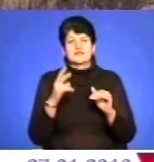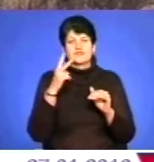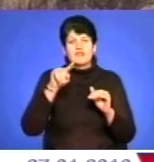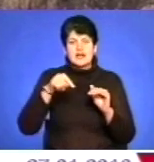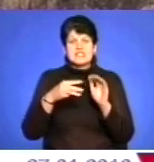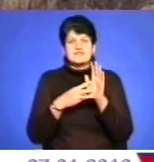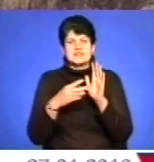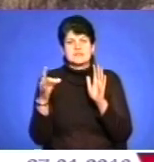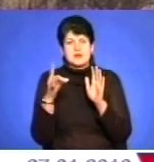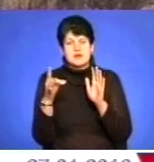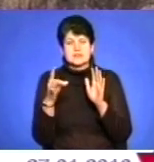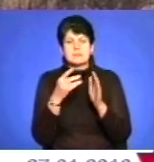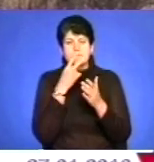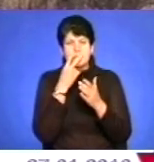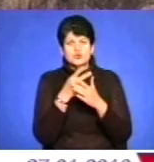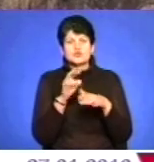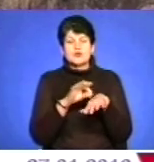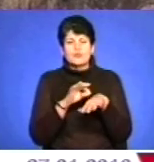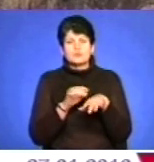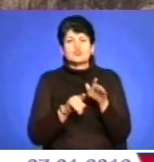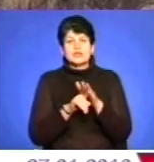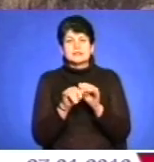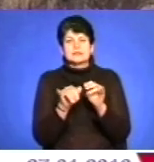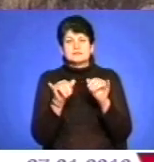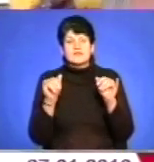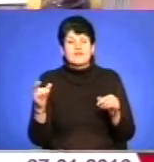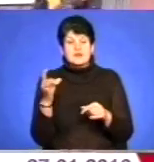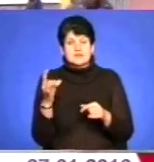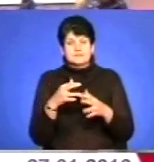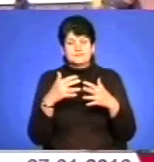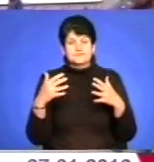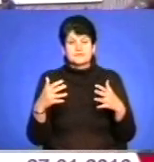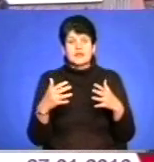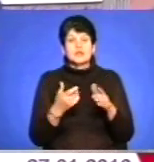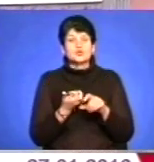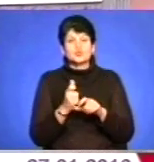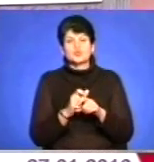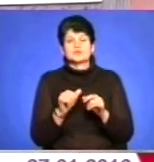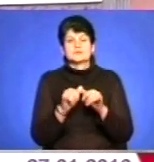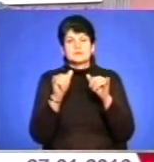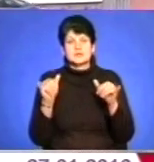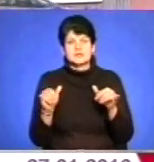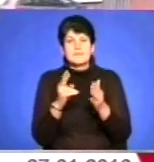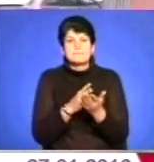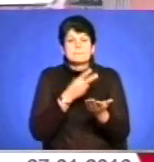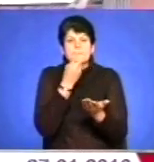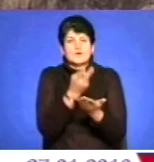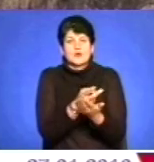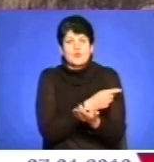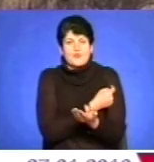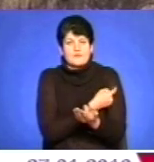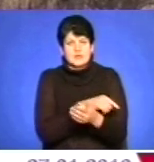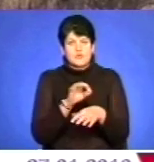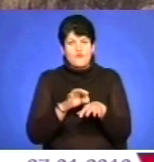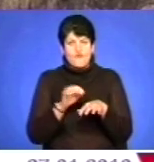рази. Тобто ми бачимо, що захворюваність починає зростати прямо в рази. Значно зросла кількість госпіталізованих хворих.